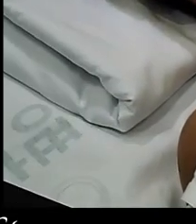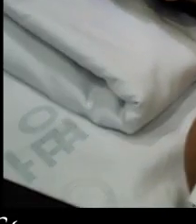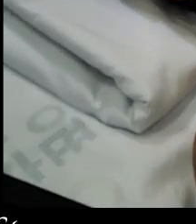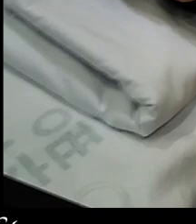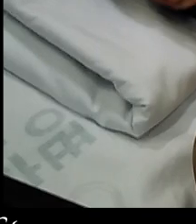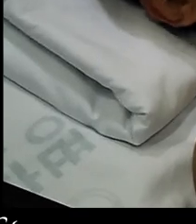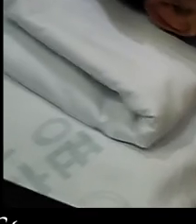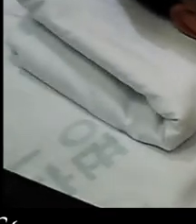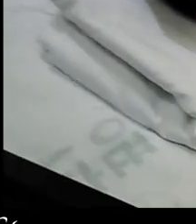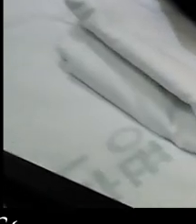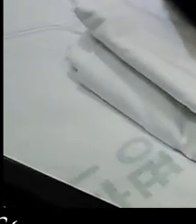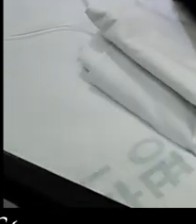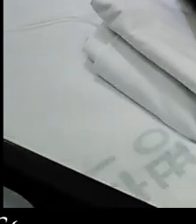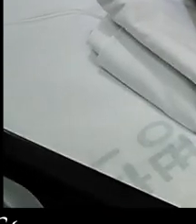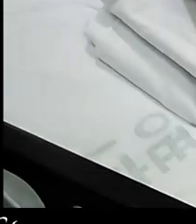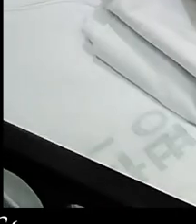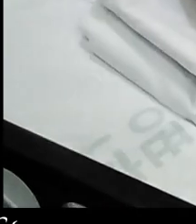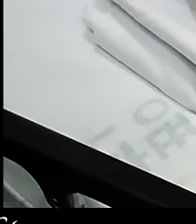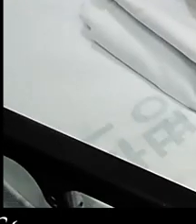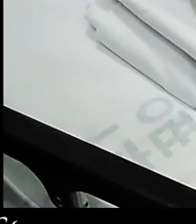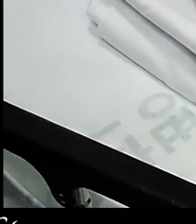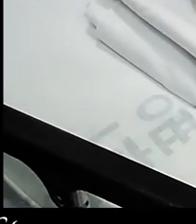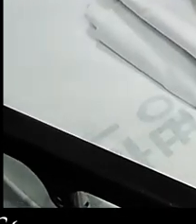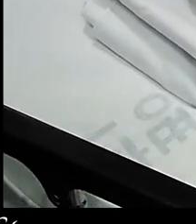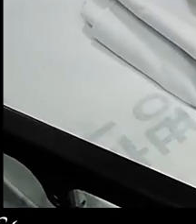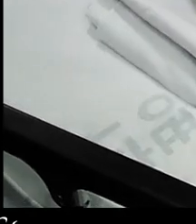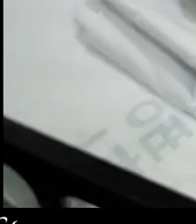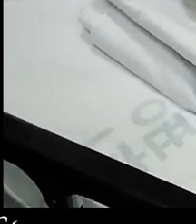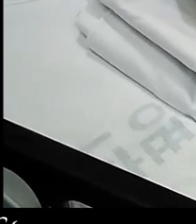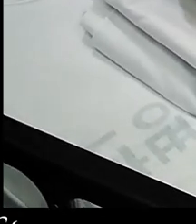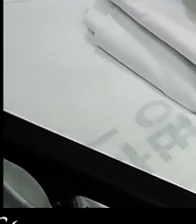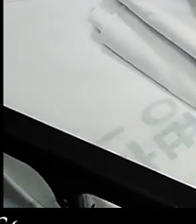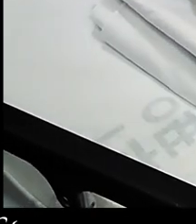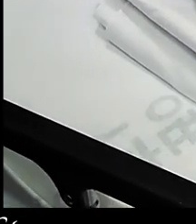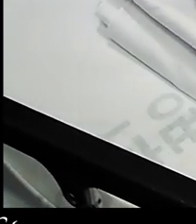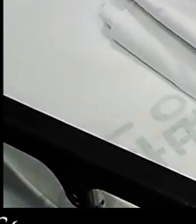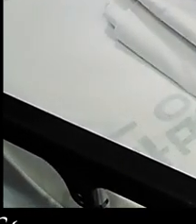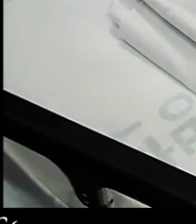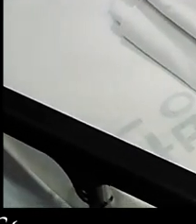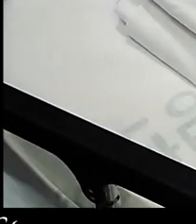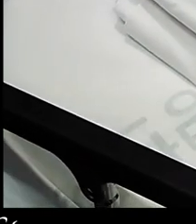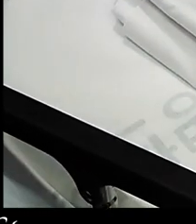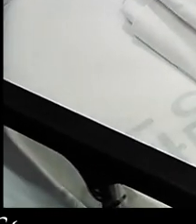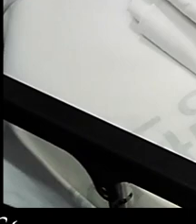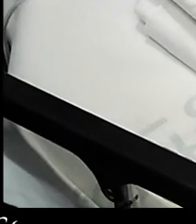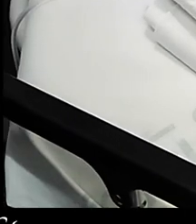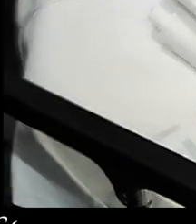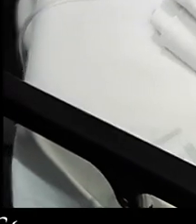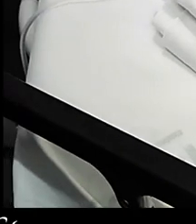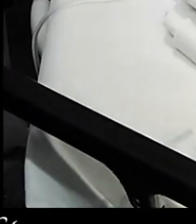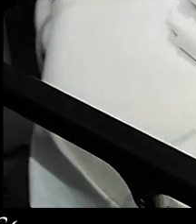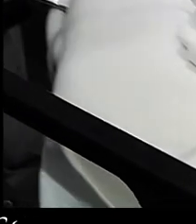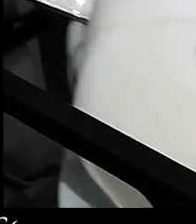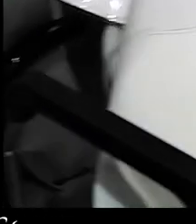одоо эхнийхээ орноос ордуу шилжчихтэй аль авах биеэ суулгаж таныг жоохон өндөөлөс суулган заяа гэрж байгаа